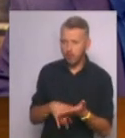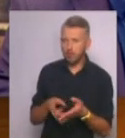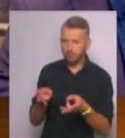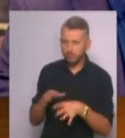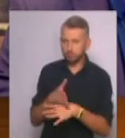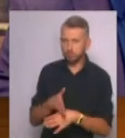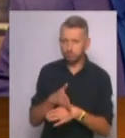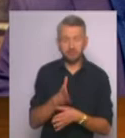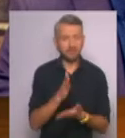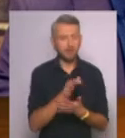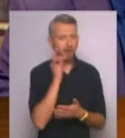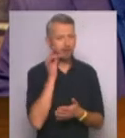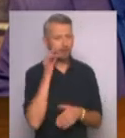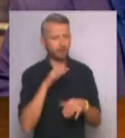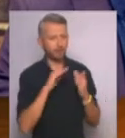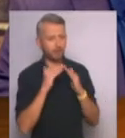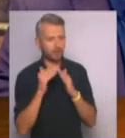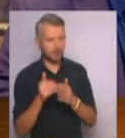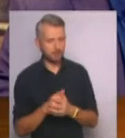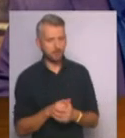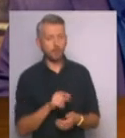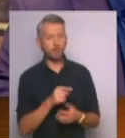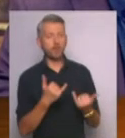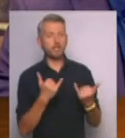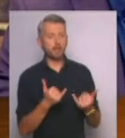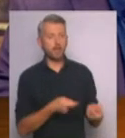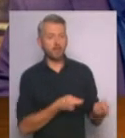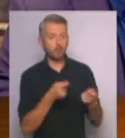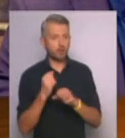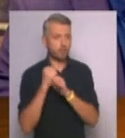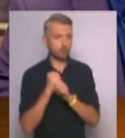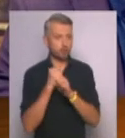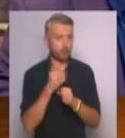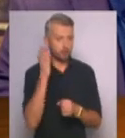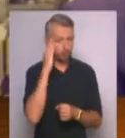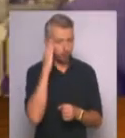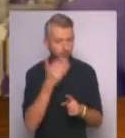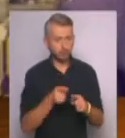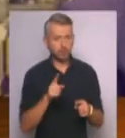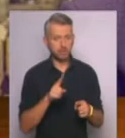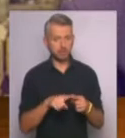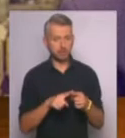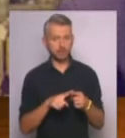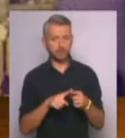секторі? Є дуже хитрі сусіди. Наприклад, зараз вивозиться мішковим способом, тобто це брендований